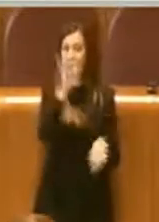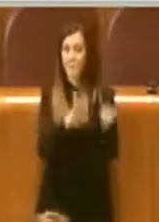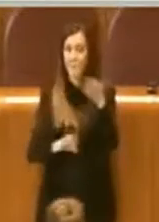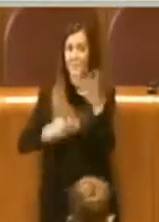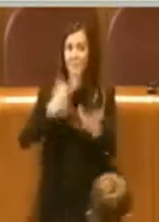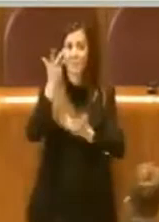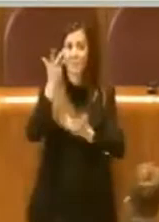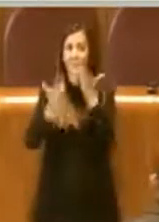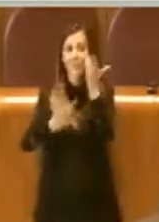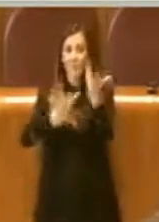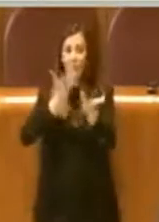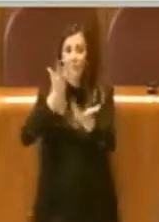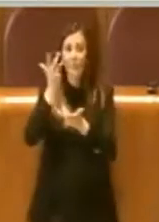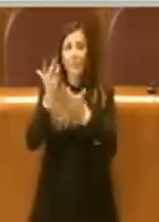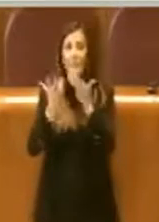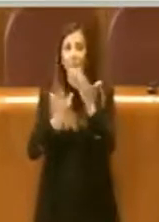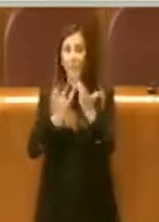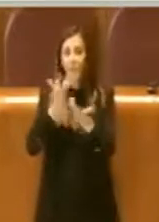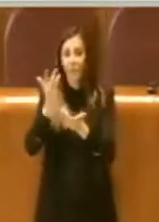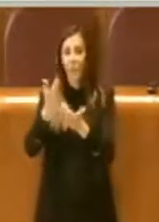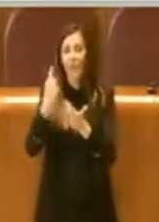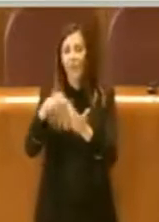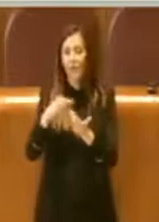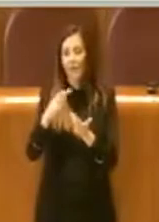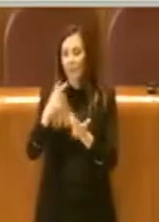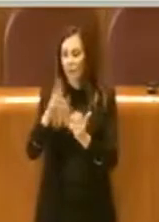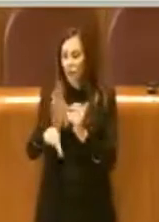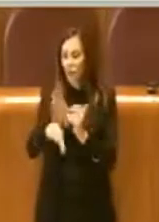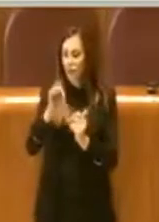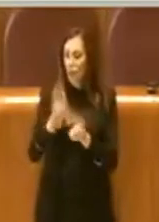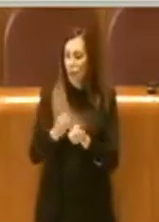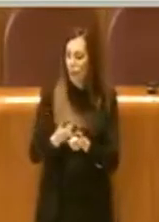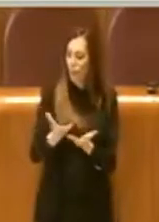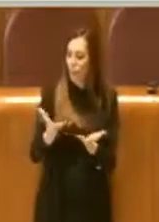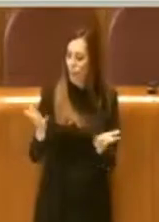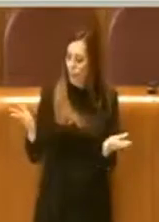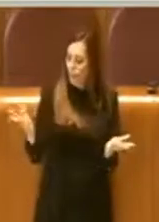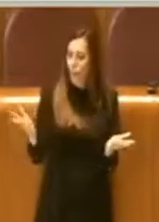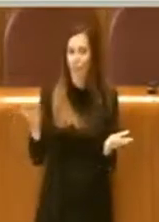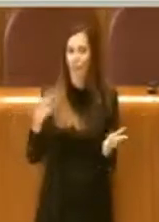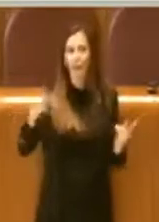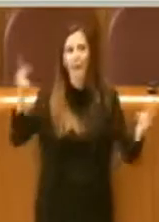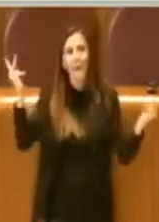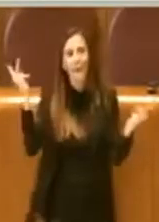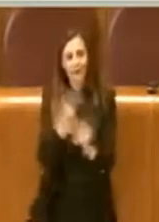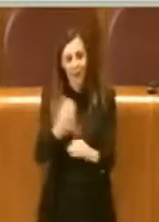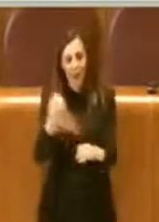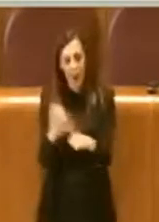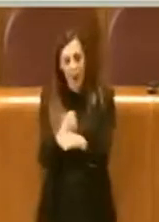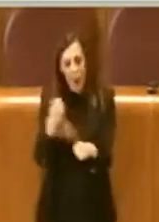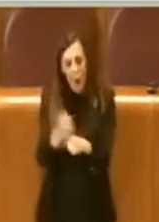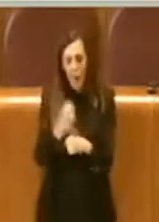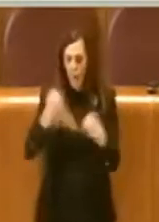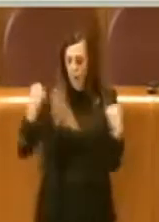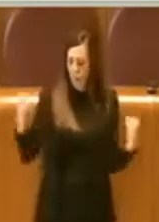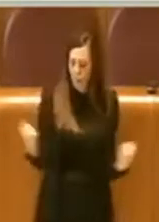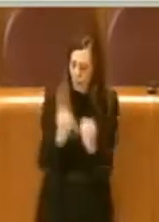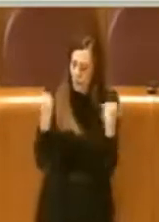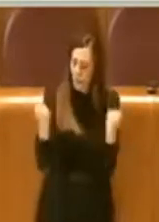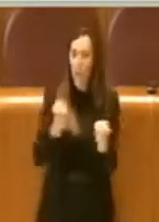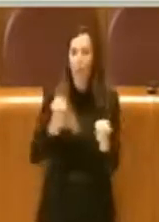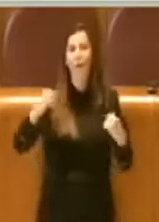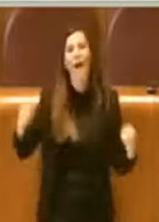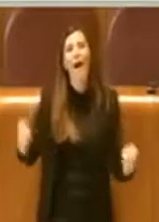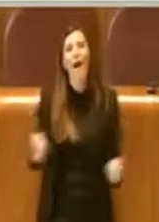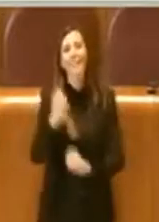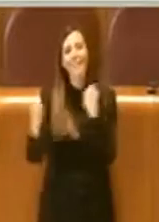dell'Opera verso l'indirizzo pubblico, quindi sia delle realtà che delle opere, della promozione delle attività